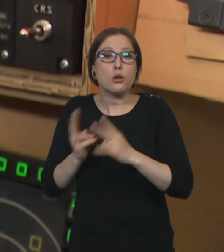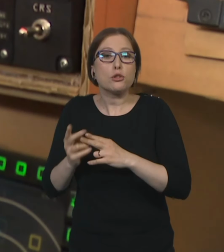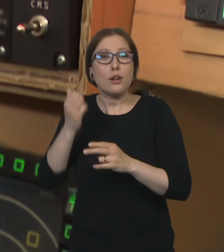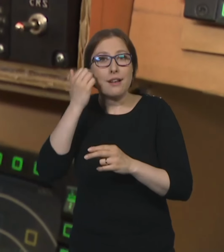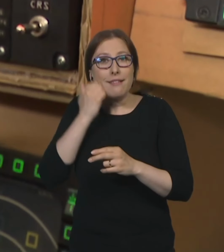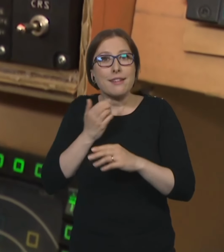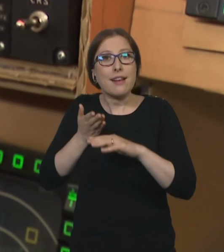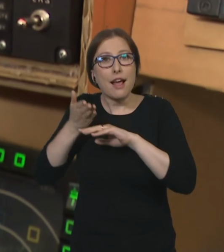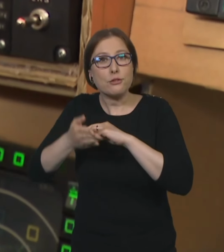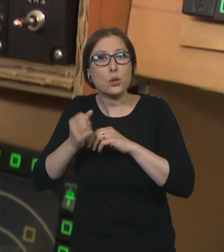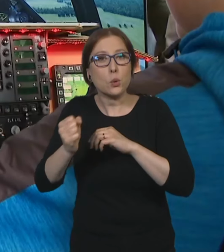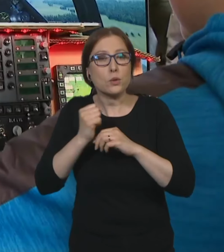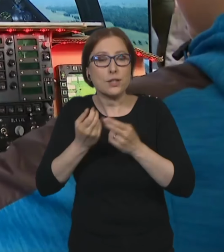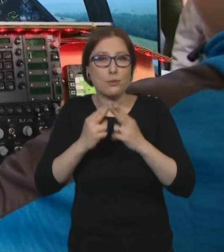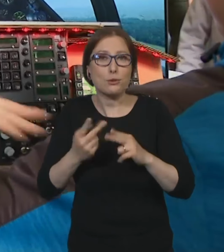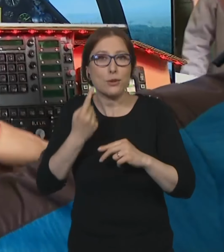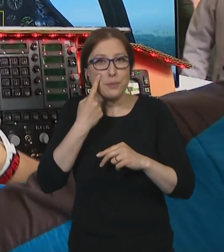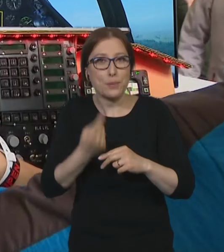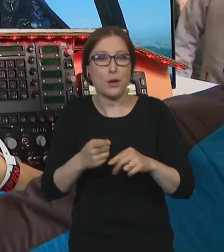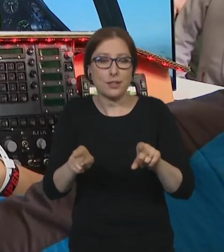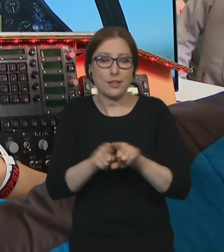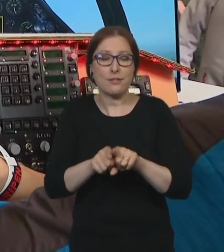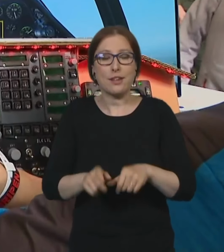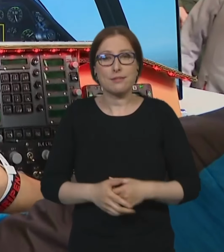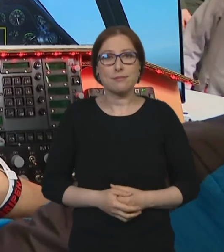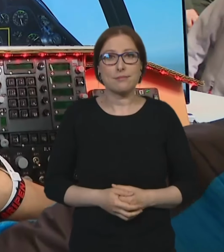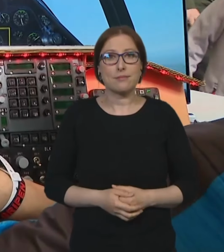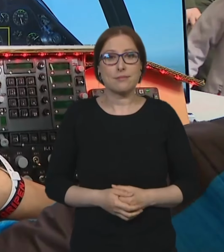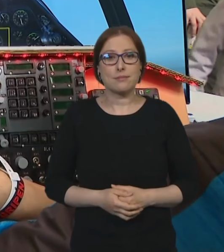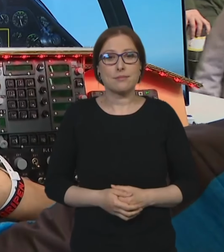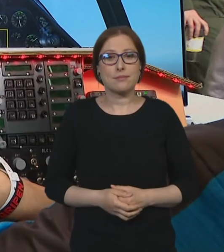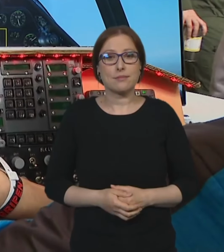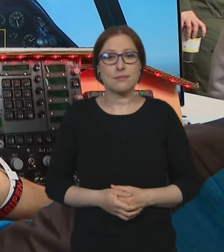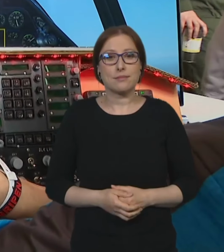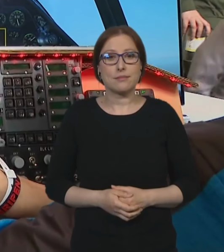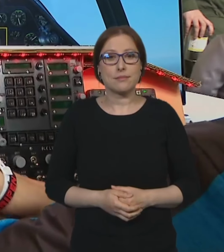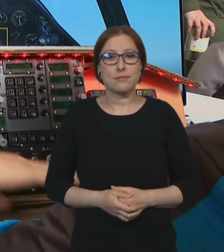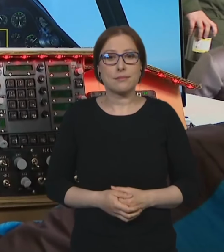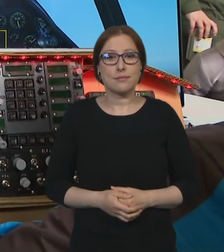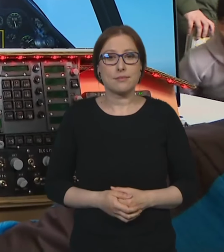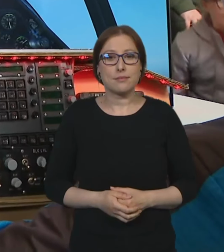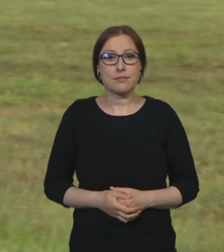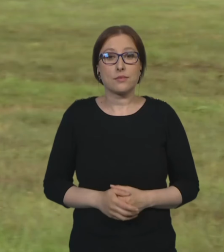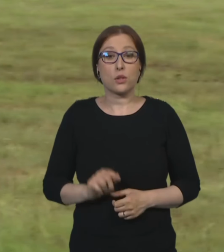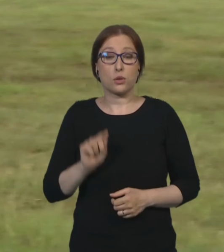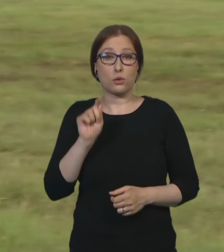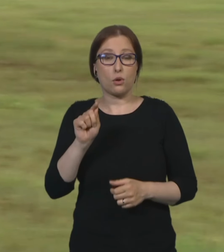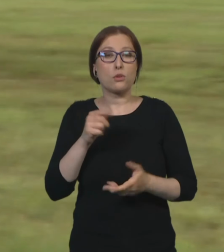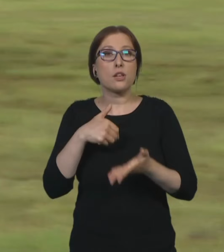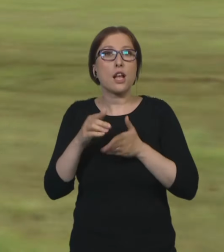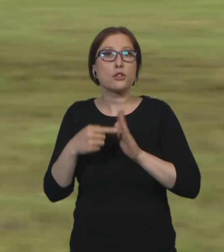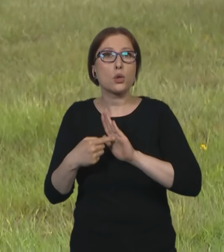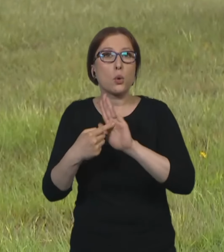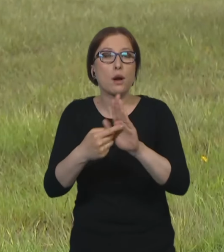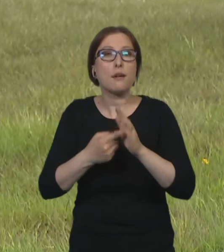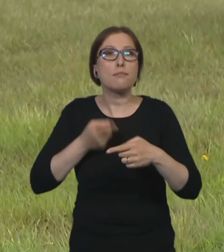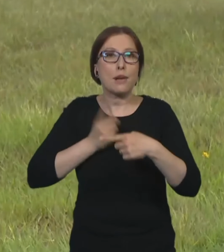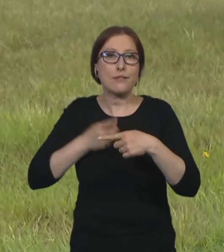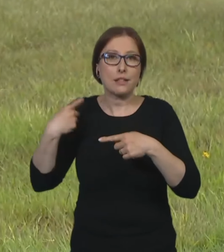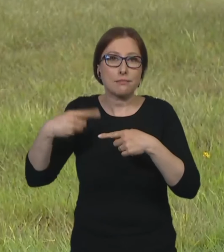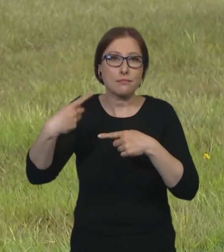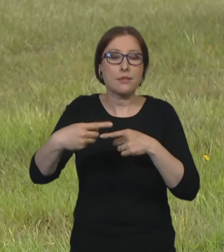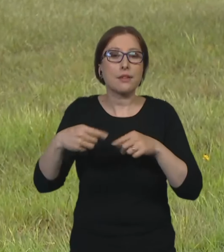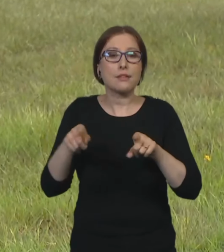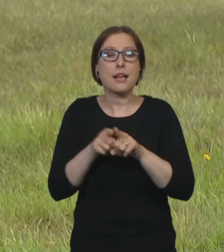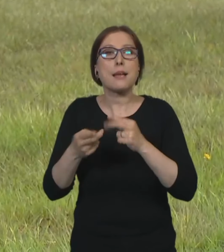také návštěvníci. Plný výkon, drž a čekej. Tohle už je další ukázka. Pravidelně se tu